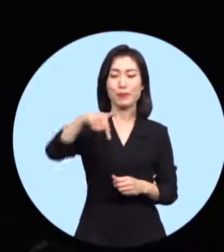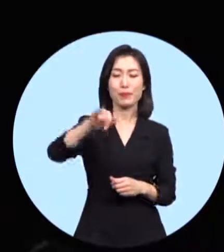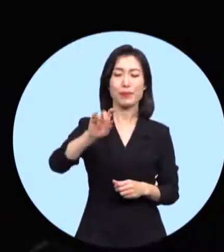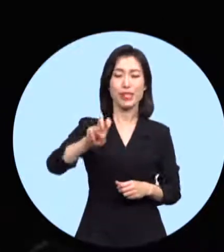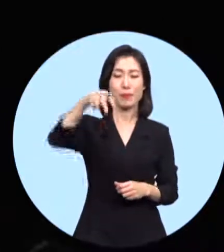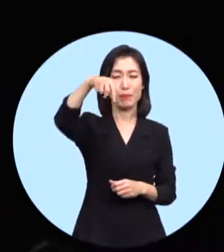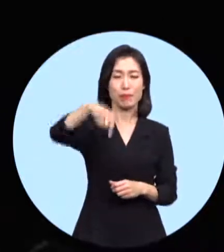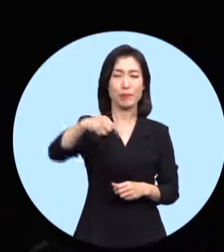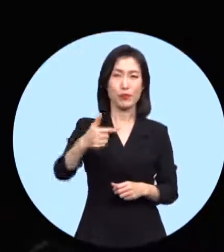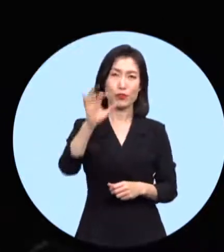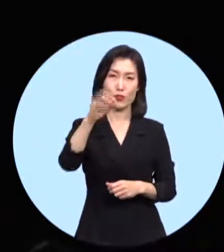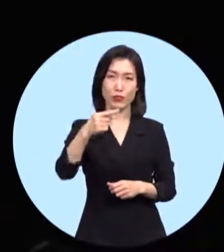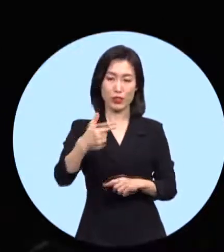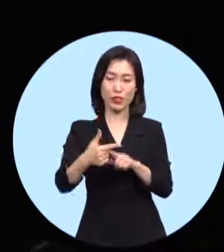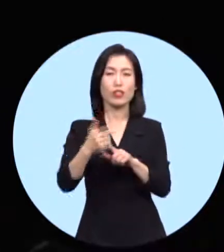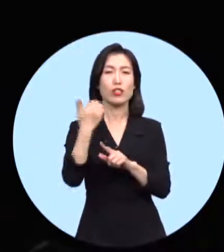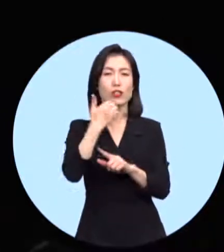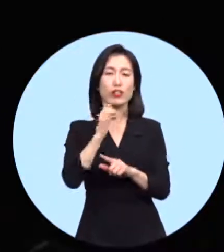김순훈 대통령 소속